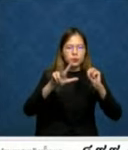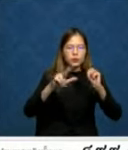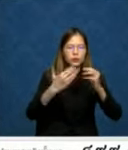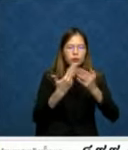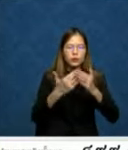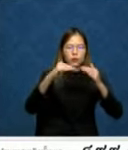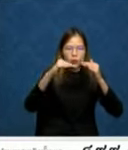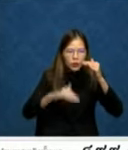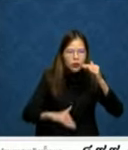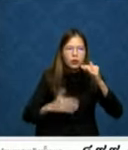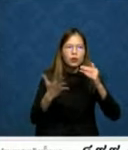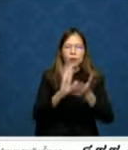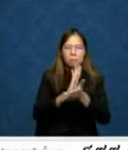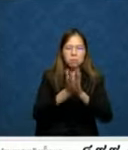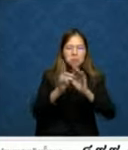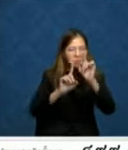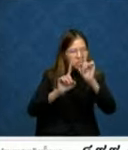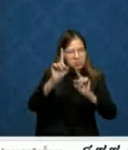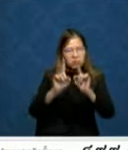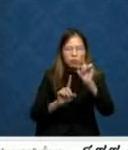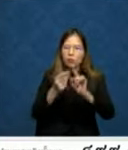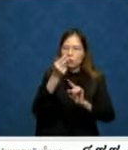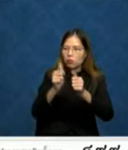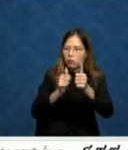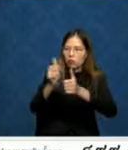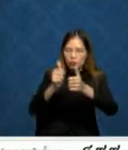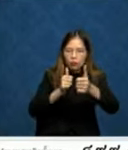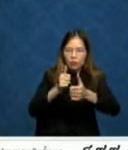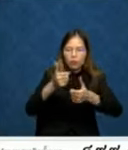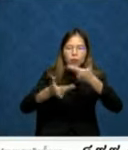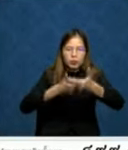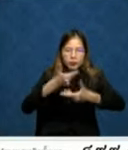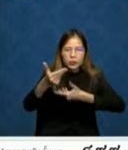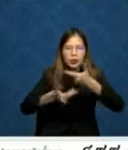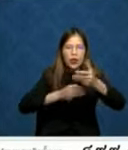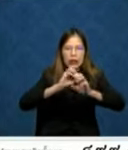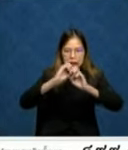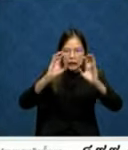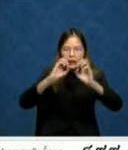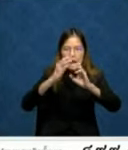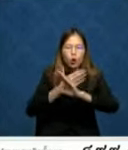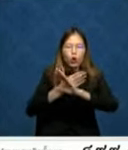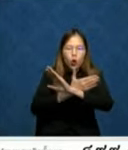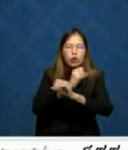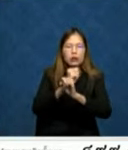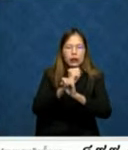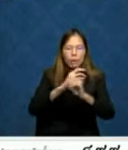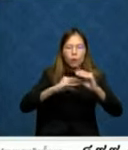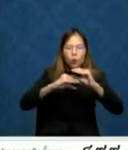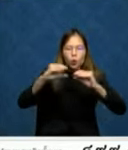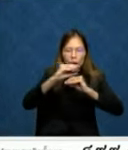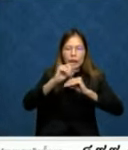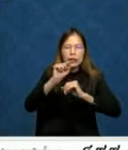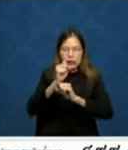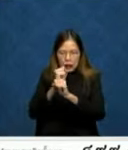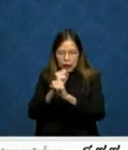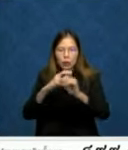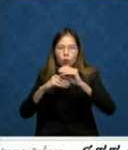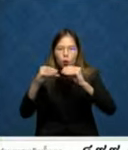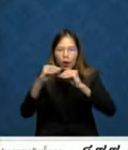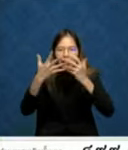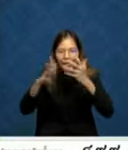นเงินและขอให้มีการประเมินผลต่อการแข่งขันและอำนาจเหนือตลาดอย่างรอบคอบทั้งก่อนทำโครงการระหว่างทำโครงการและห